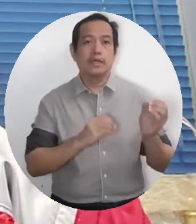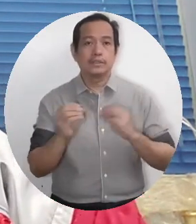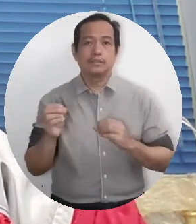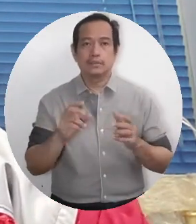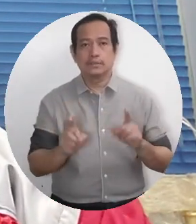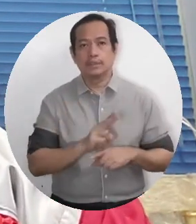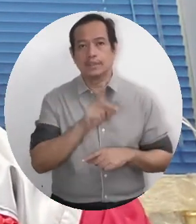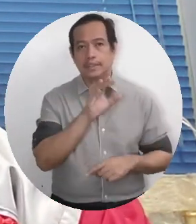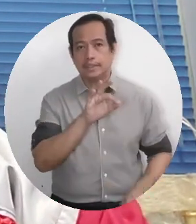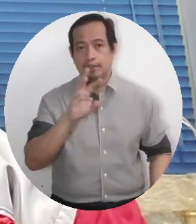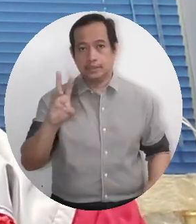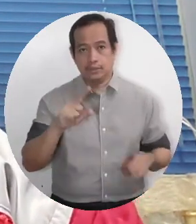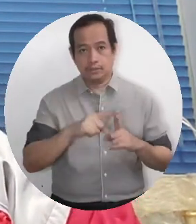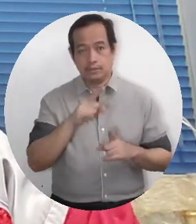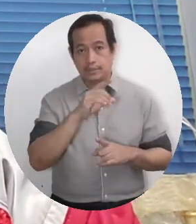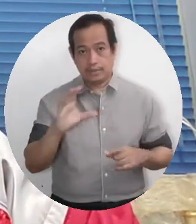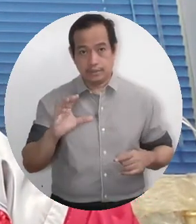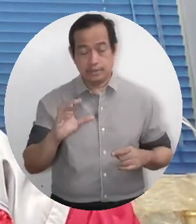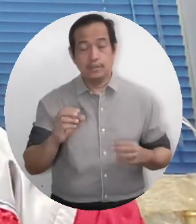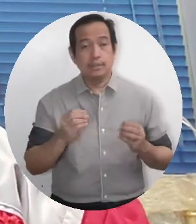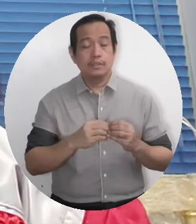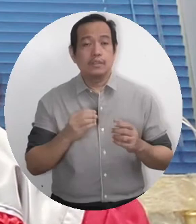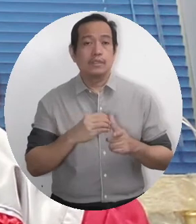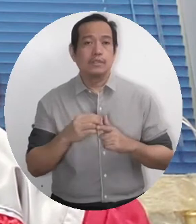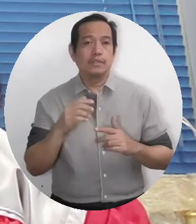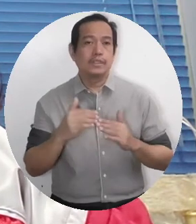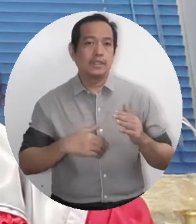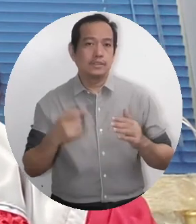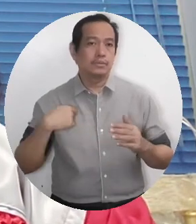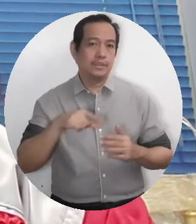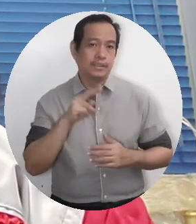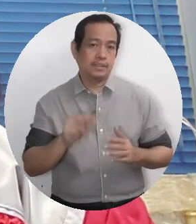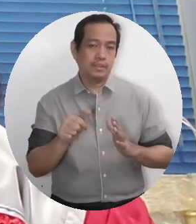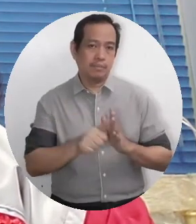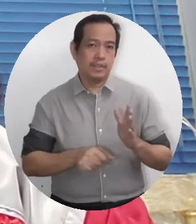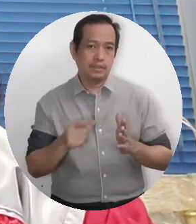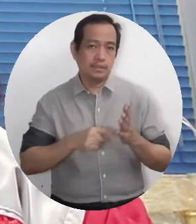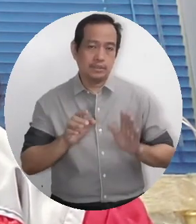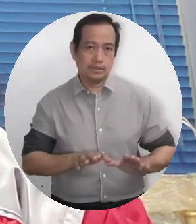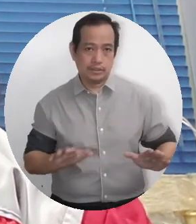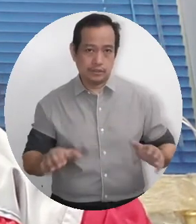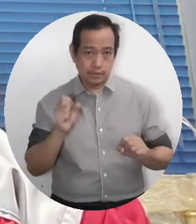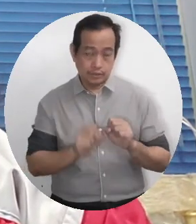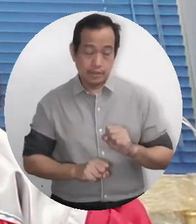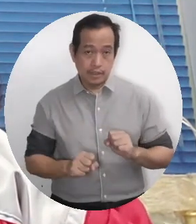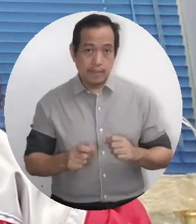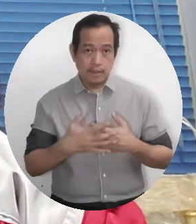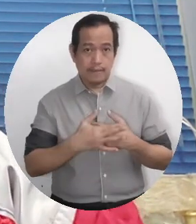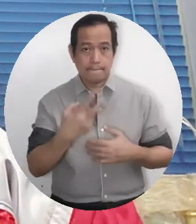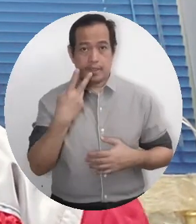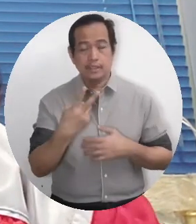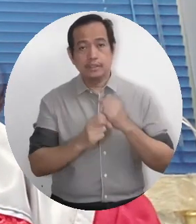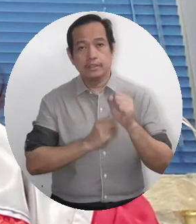oxygen natin sa katawan is usually 96 to 100. Kaya more or less kailangan nating operahan mga batang ito so